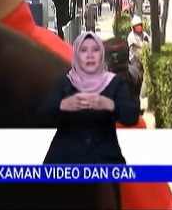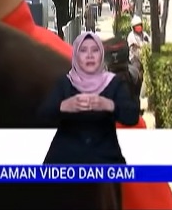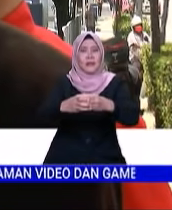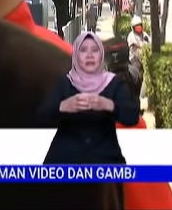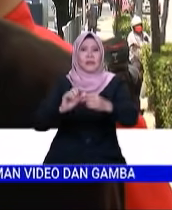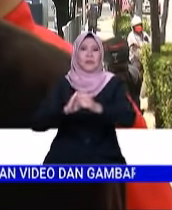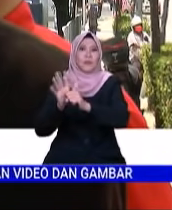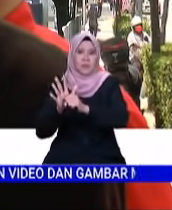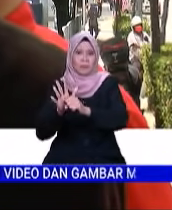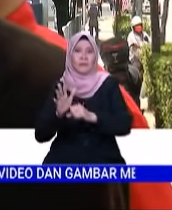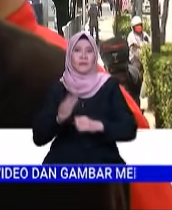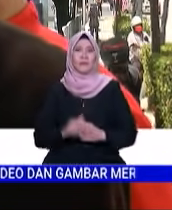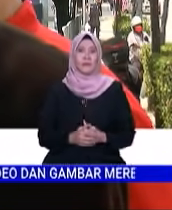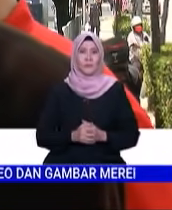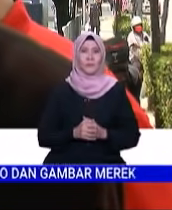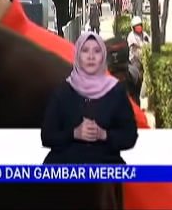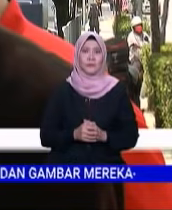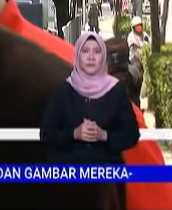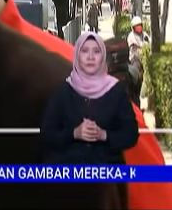lawan.